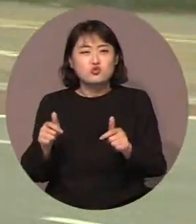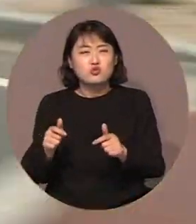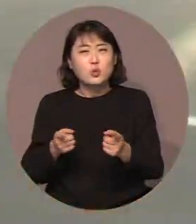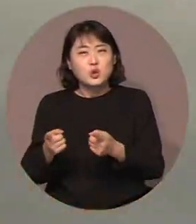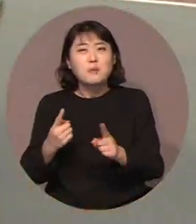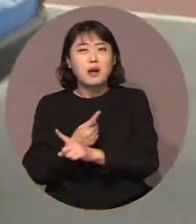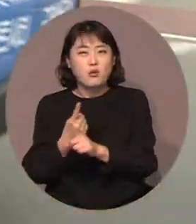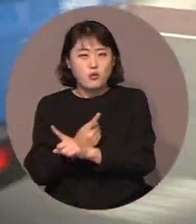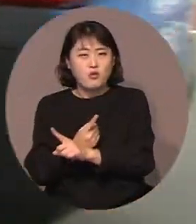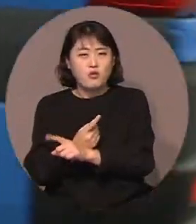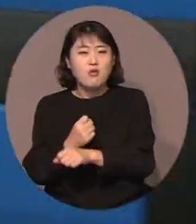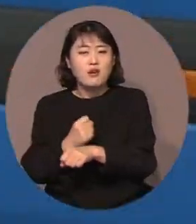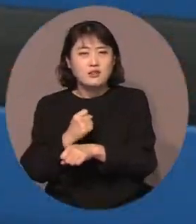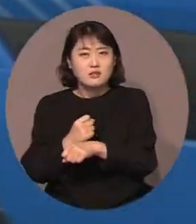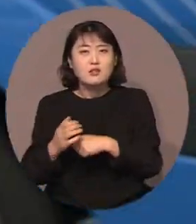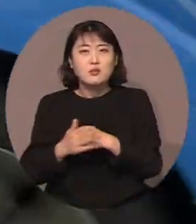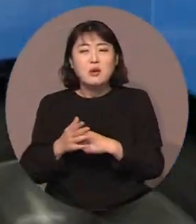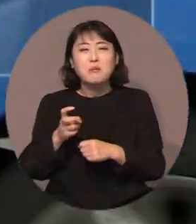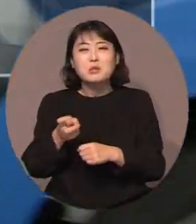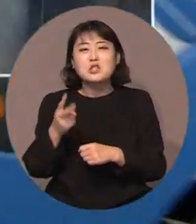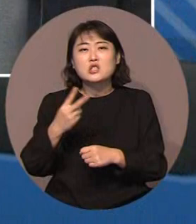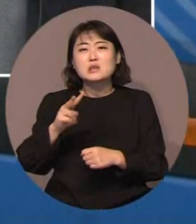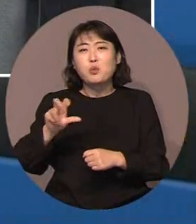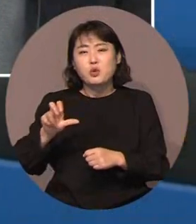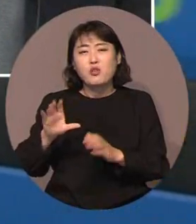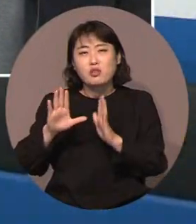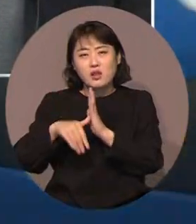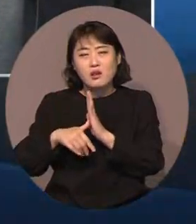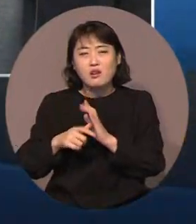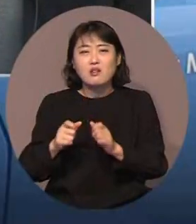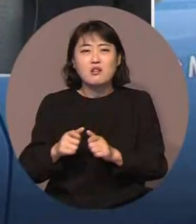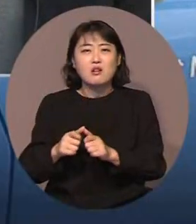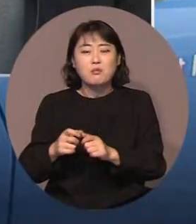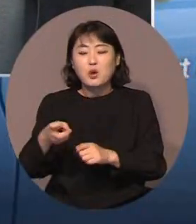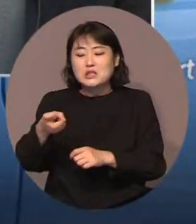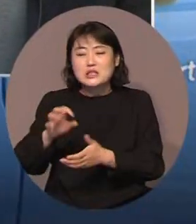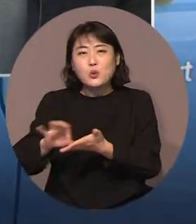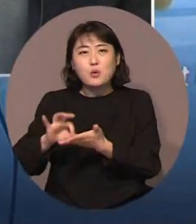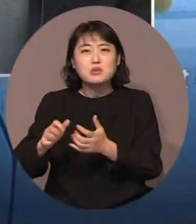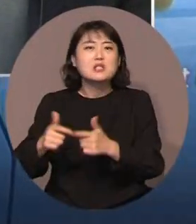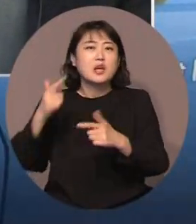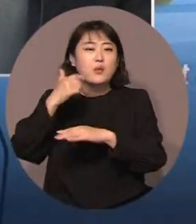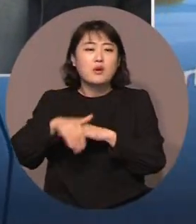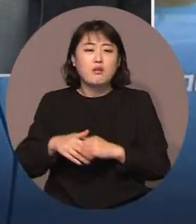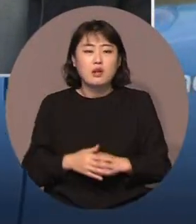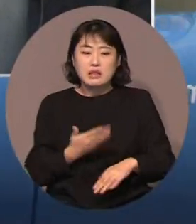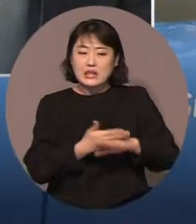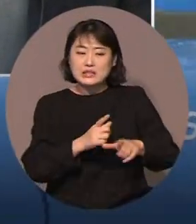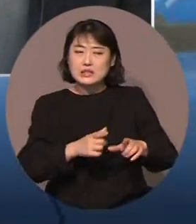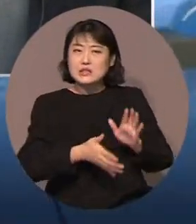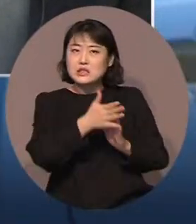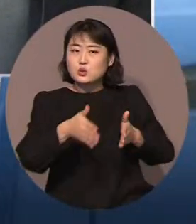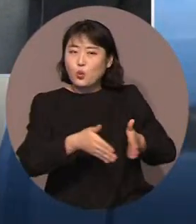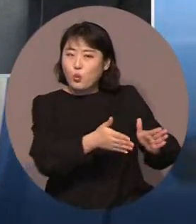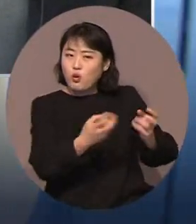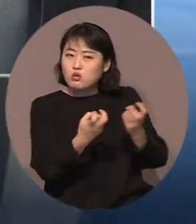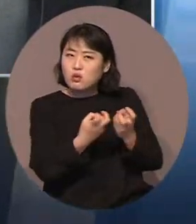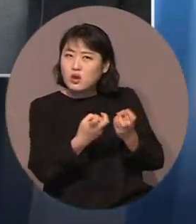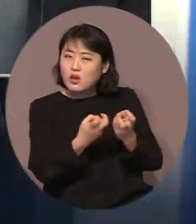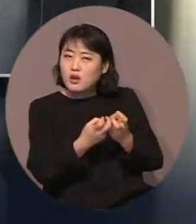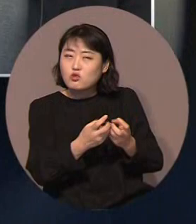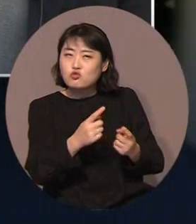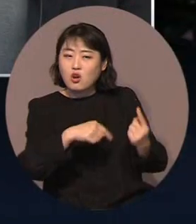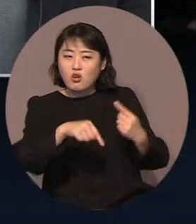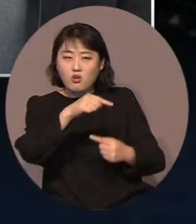수준으로 끌어올릴 것으로 기대됩니다. 타 지자체나 타 시도에서는 어떤 복지 정책으로 갔는데 이것을 어떤 교통